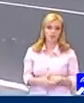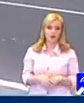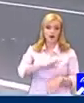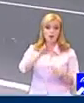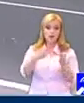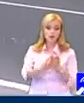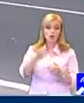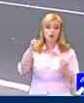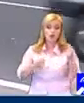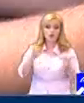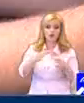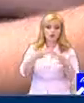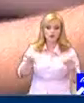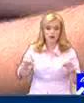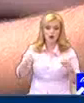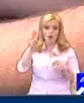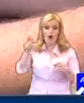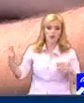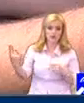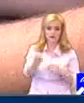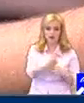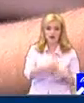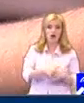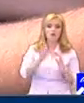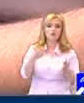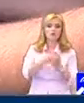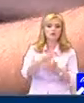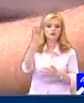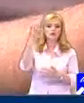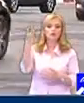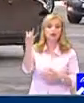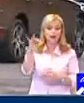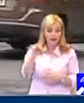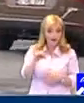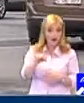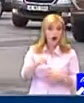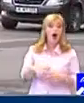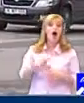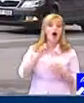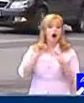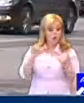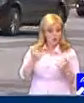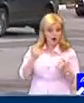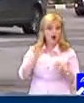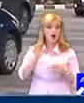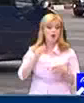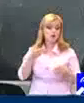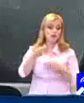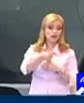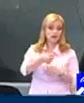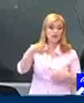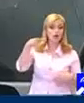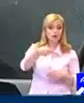Dacă până acum șoferii care nu cedau trecerea pietonilor erau amendați cu 300 de lei și cu 2 puncte de penalizare, în scurt timp ei ar putea achita 1200